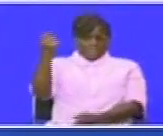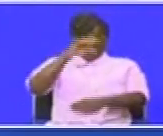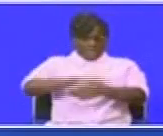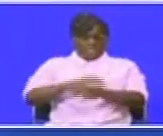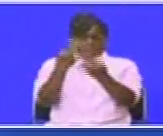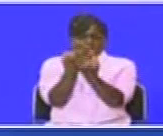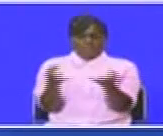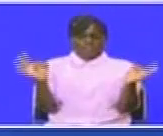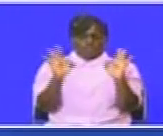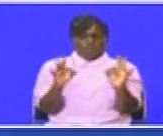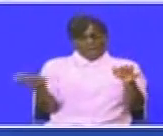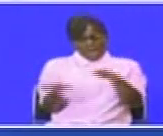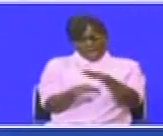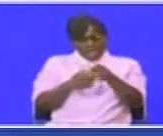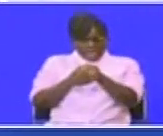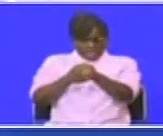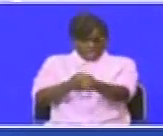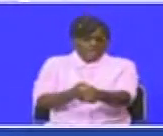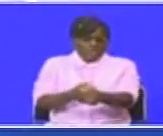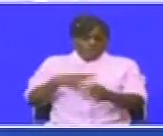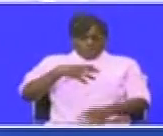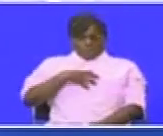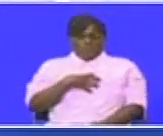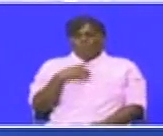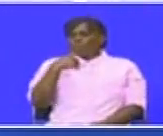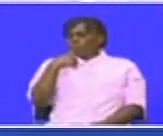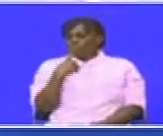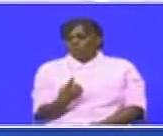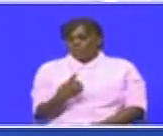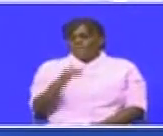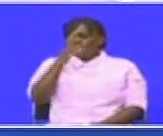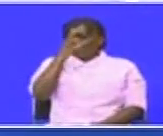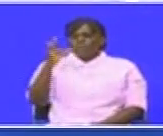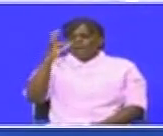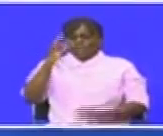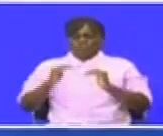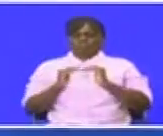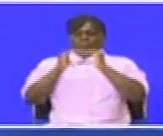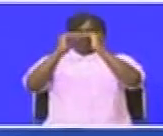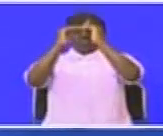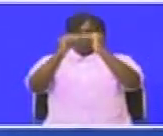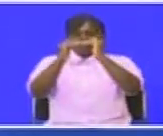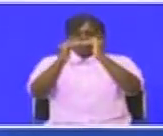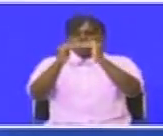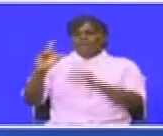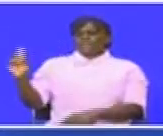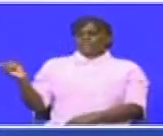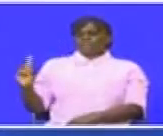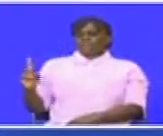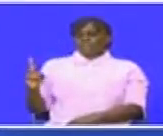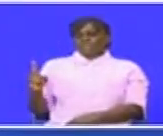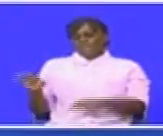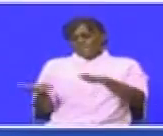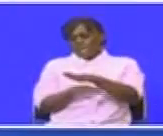kupata uhuru. Chini ya uongozi wa rais mstaafu Daniel Arap Moi, Kibaki alipanda ngazi kutoka waziri wa fedha hadi